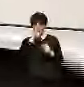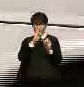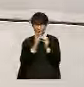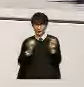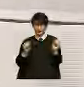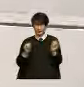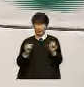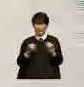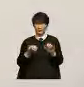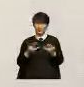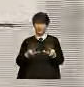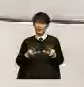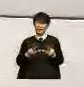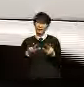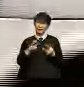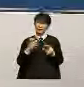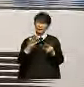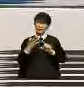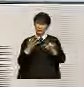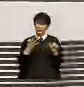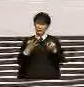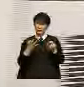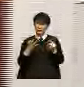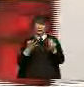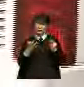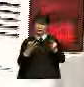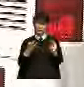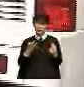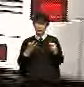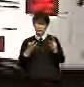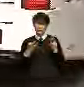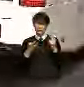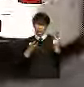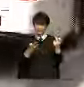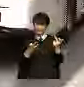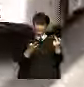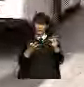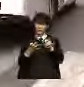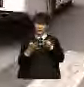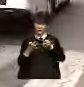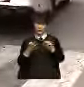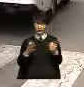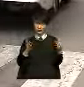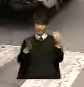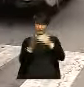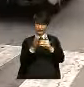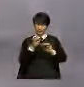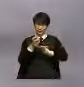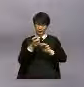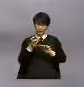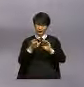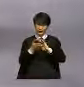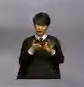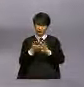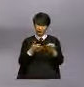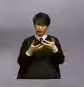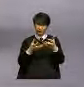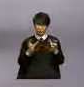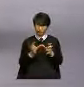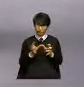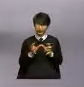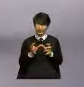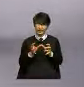자는 지난 14일 동두천 춤 설명을 경유해 연천군 전곡읍 까지 포 어스 로 이동한 뒤 부대 차량으로